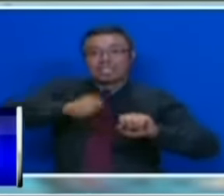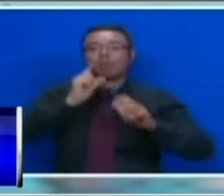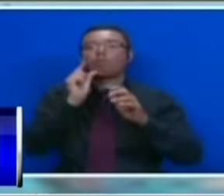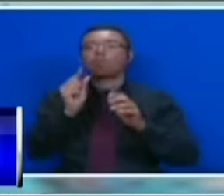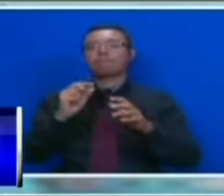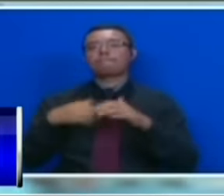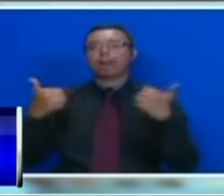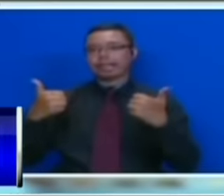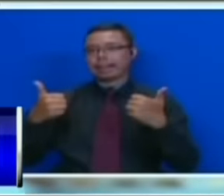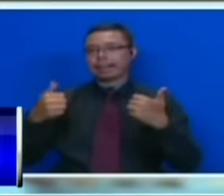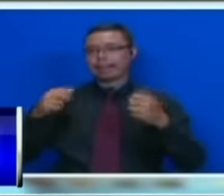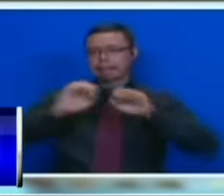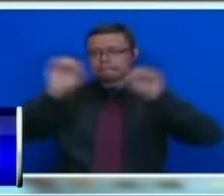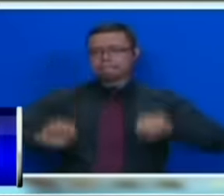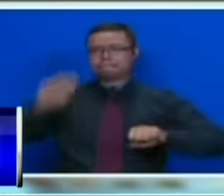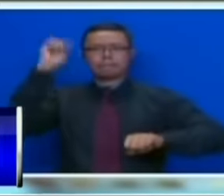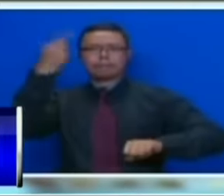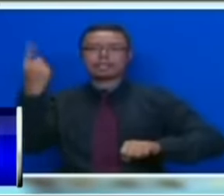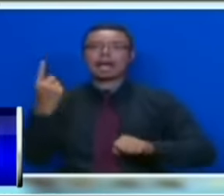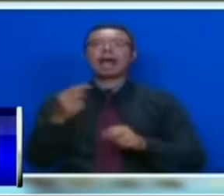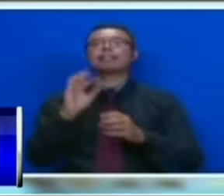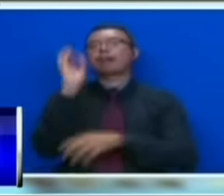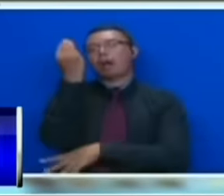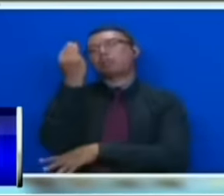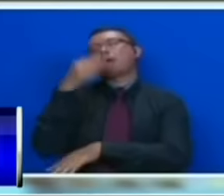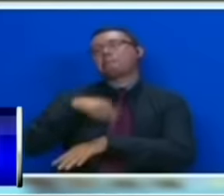keberhasilan birokrasi di Pemprov Jakarta ini.